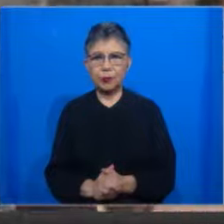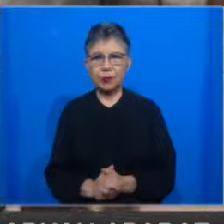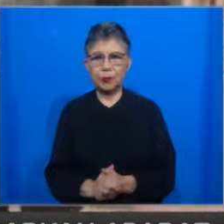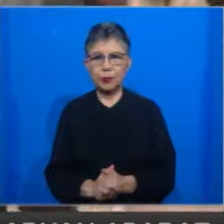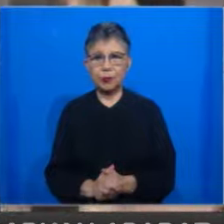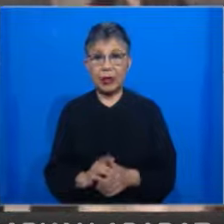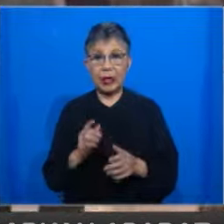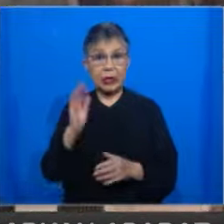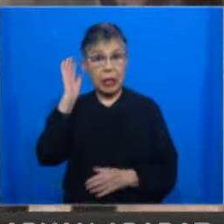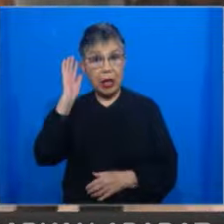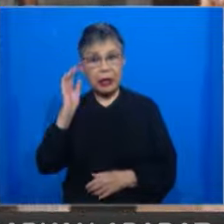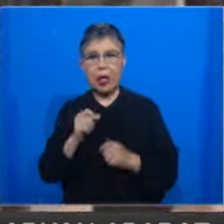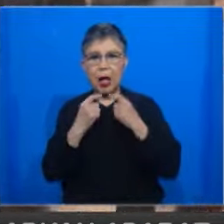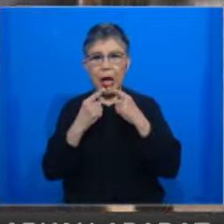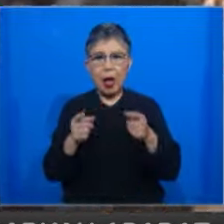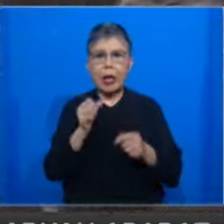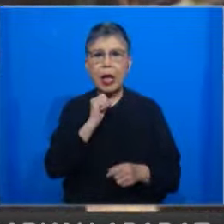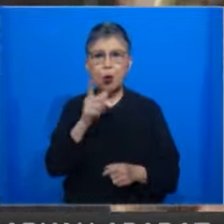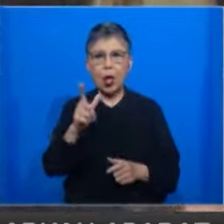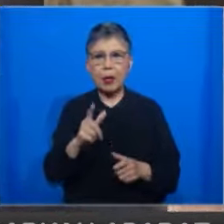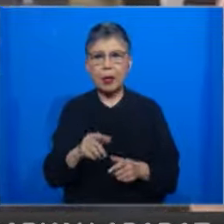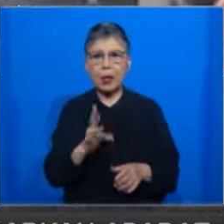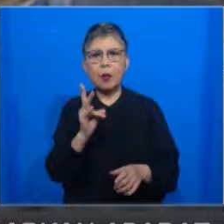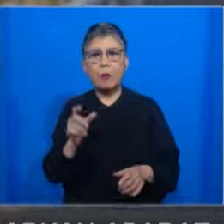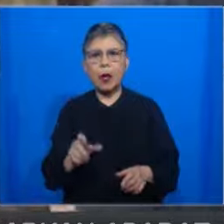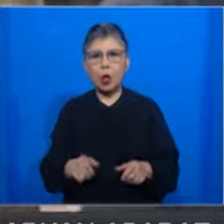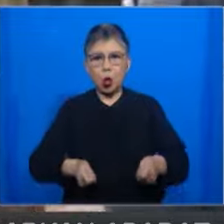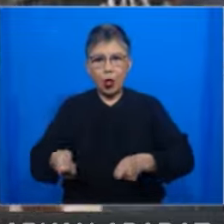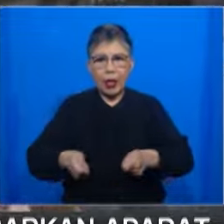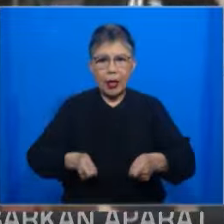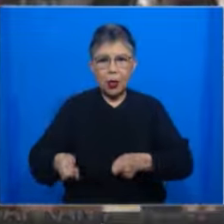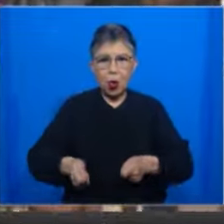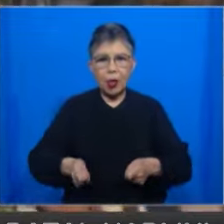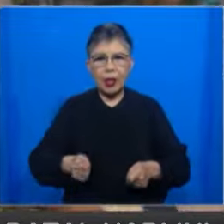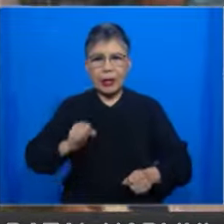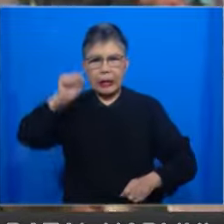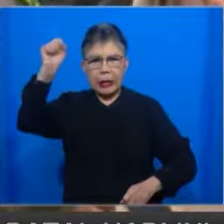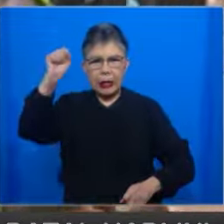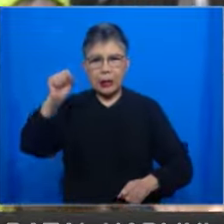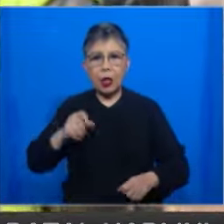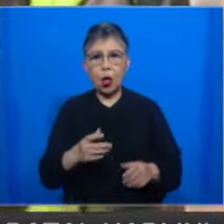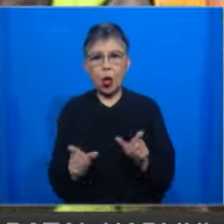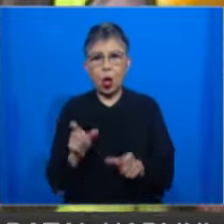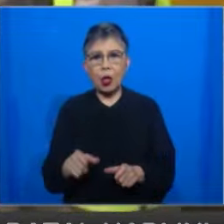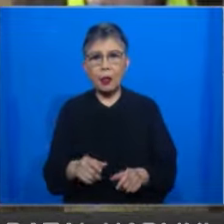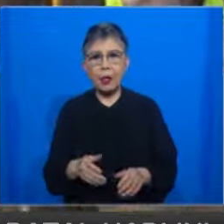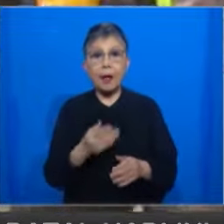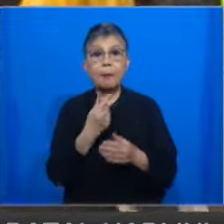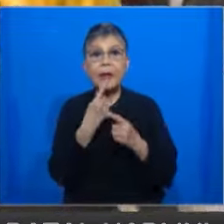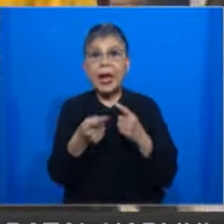Saat ini bisa saya laporkan juga bahwa beberapa koordinator dan juga peserta aksi